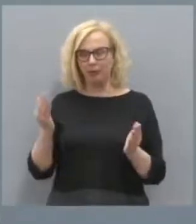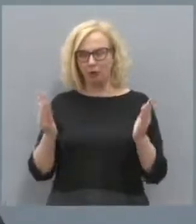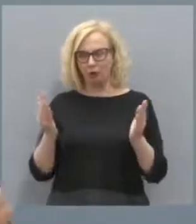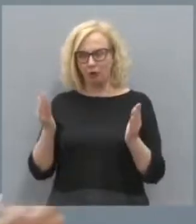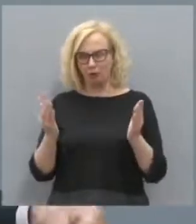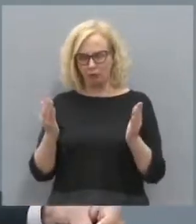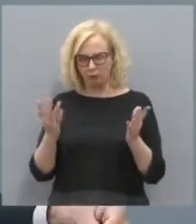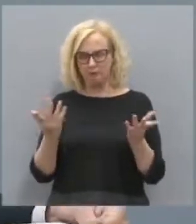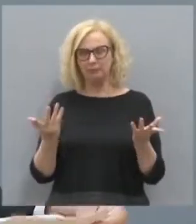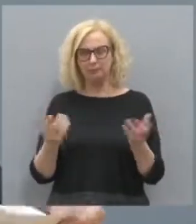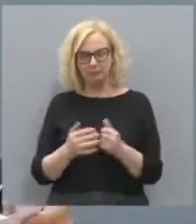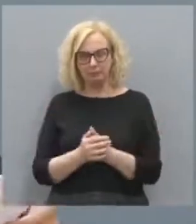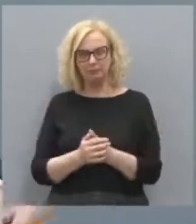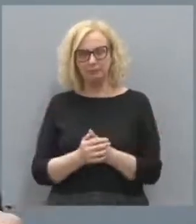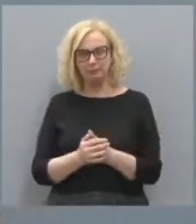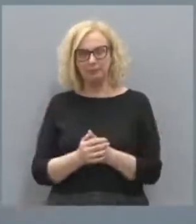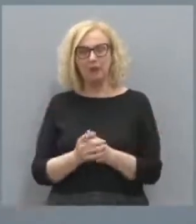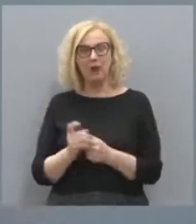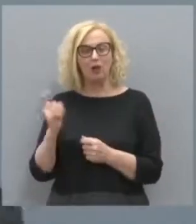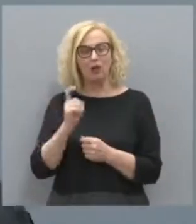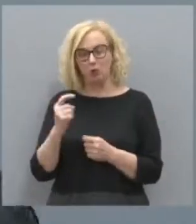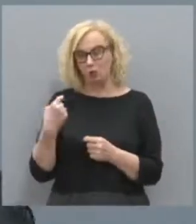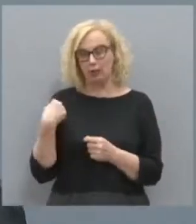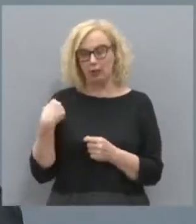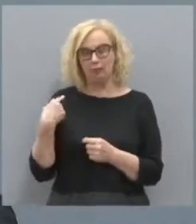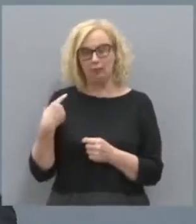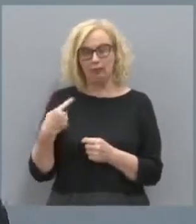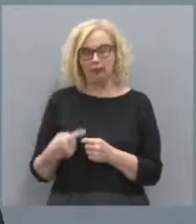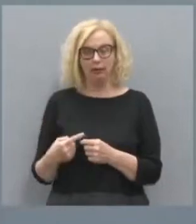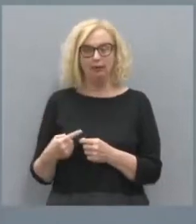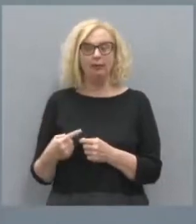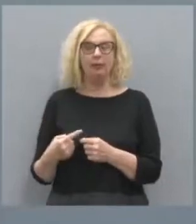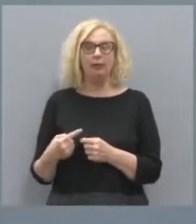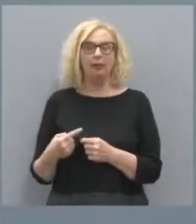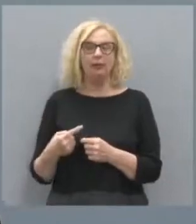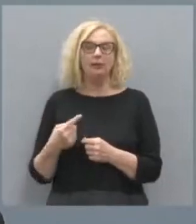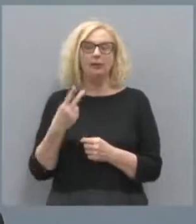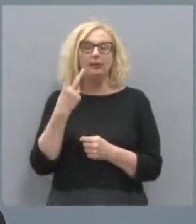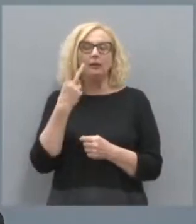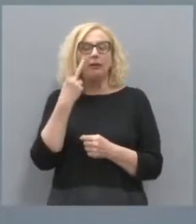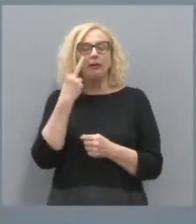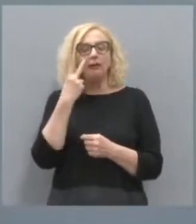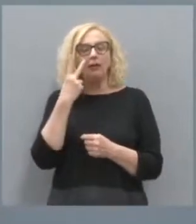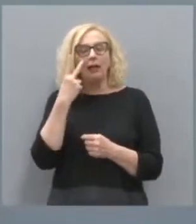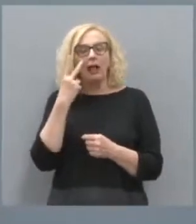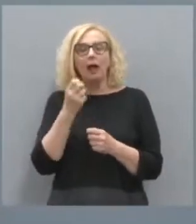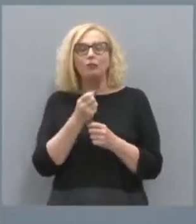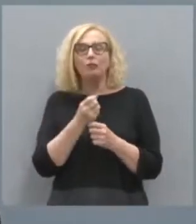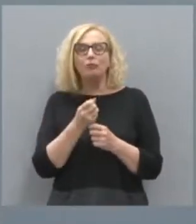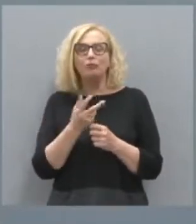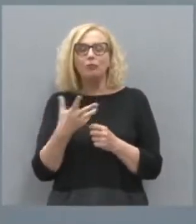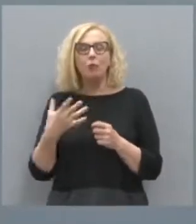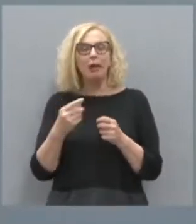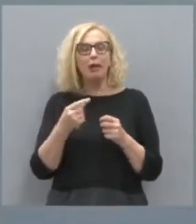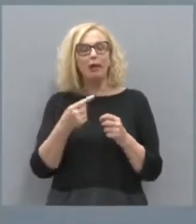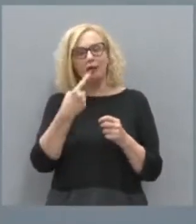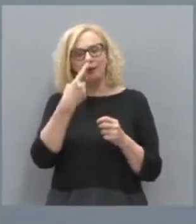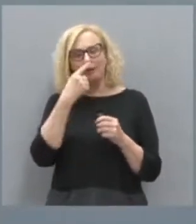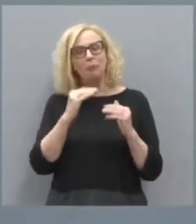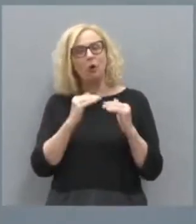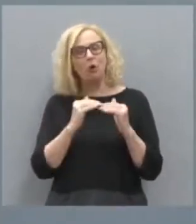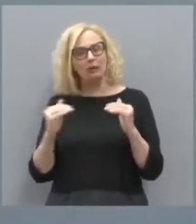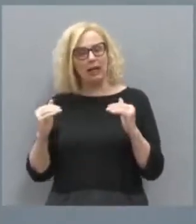ultimi giorni quelli che ho detto prima della data odierna si stanno trovati costanti e